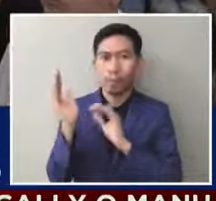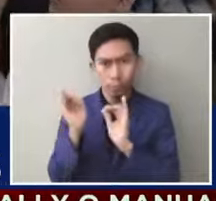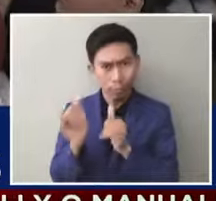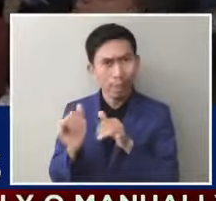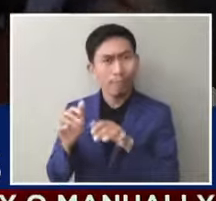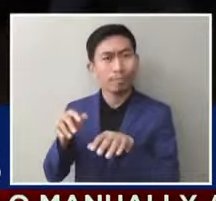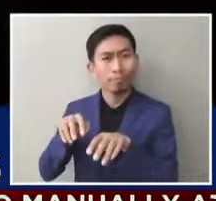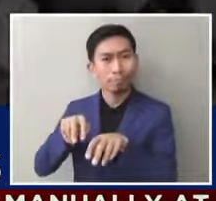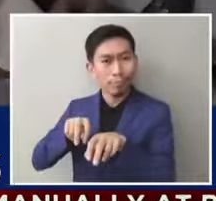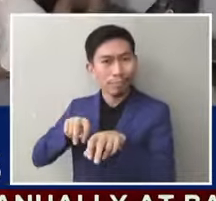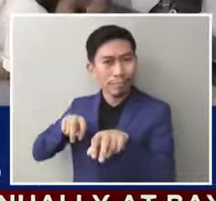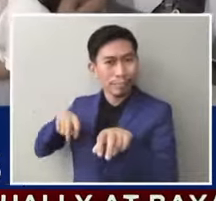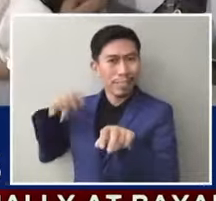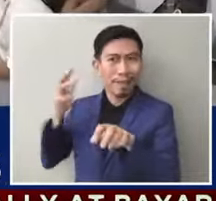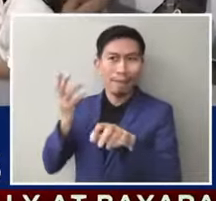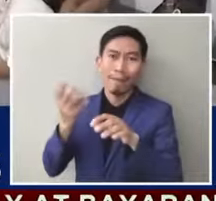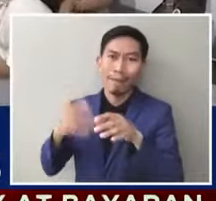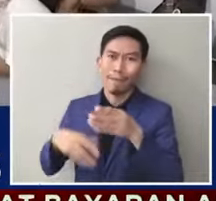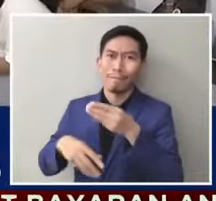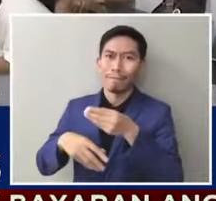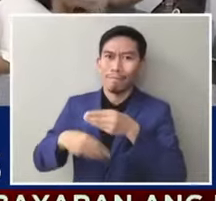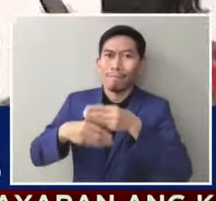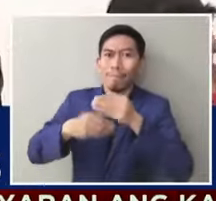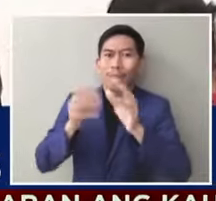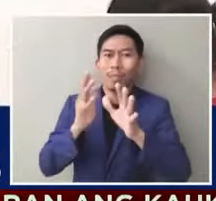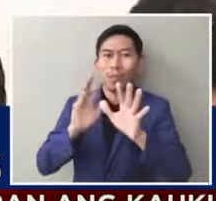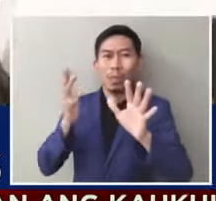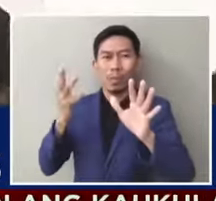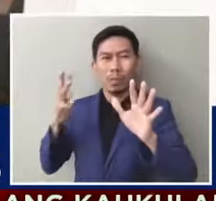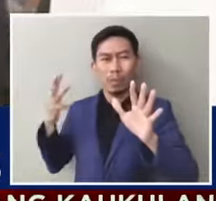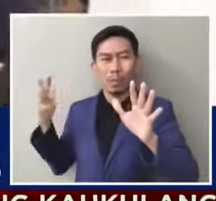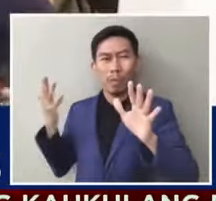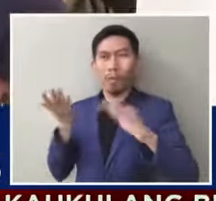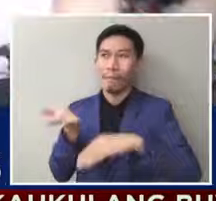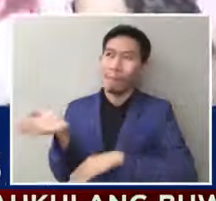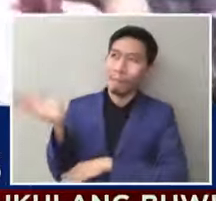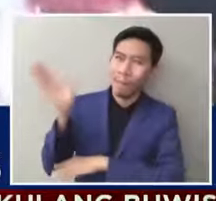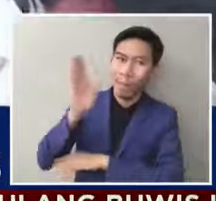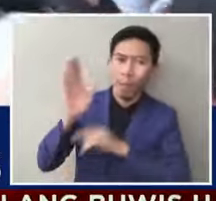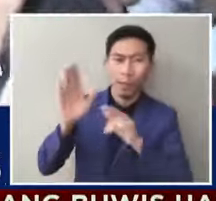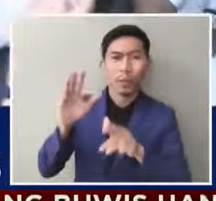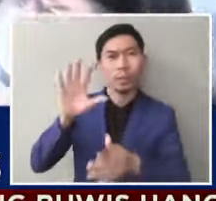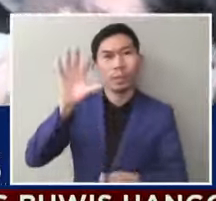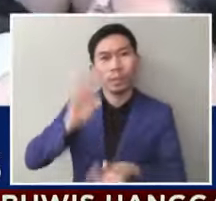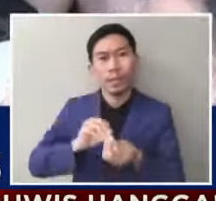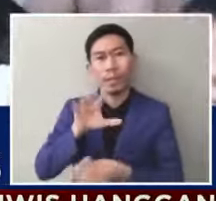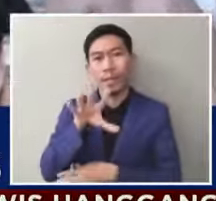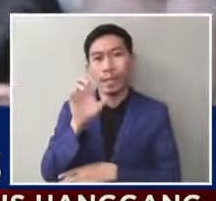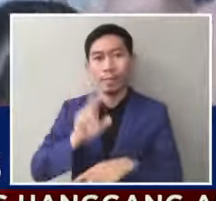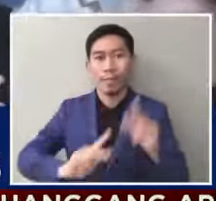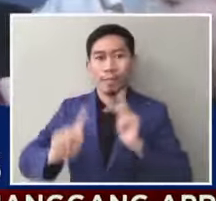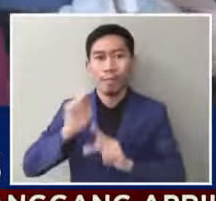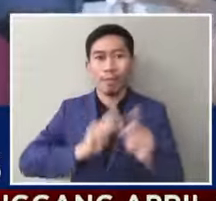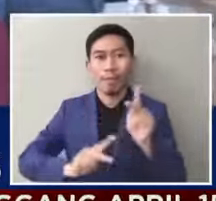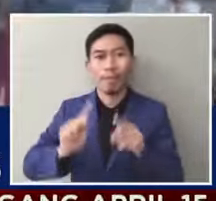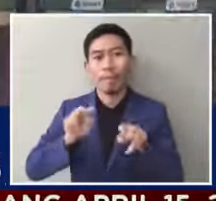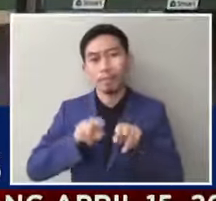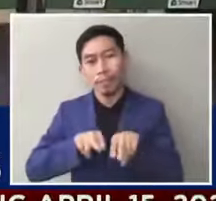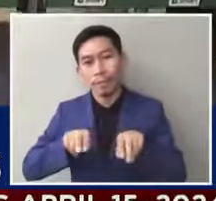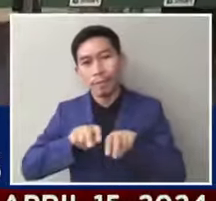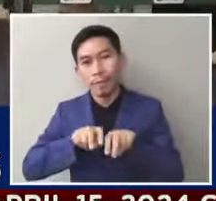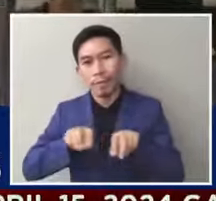nadagdagan pa. Pagdating ng tanghali, umabot na sa 500 tao ang nakapila sa Araneta